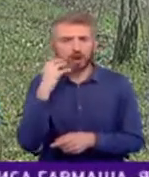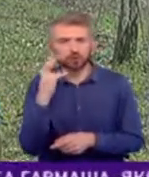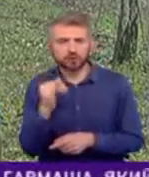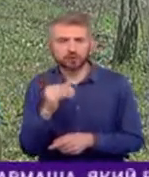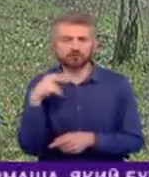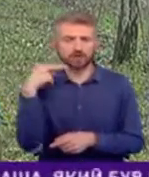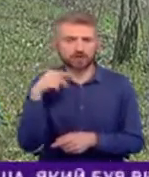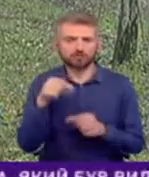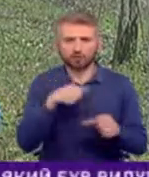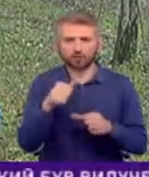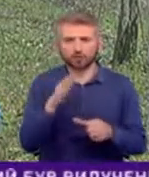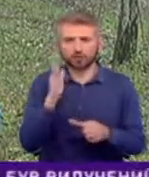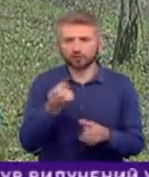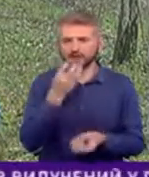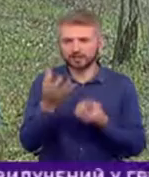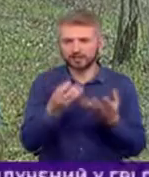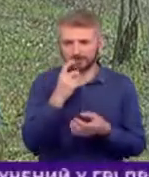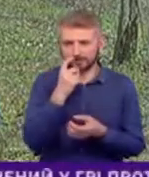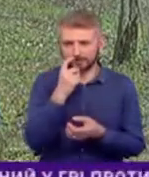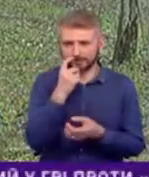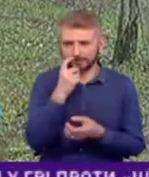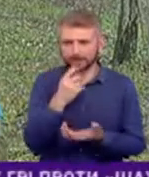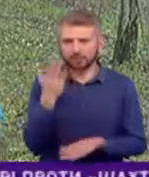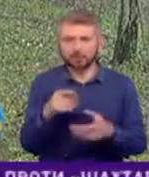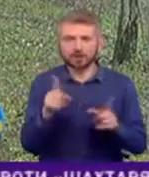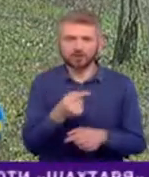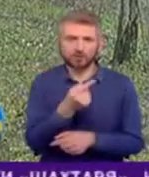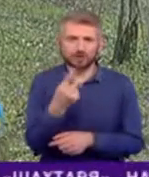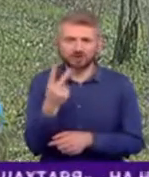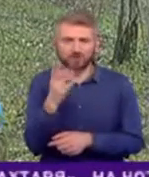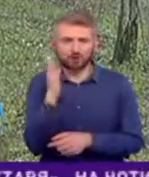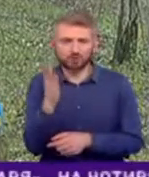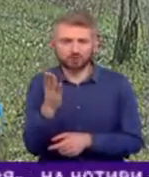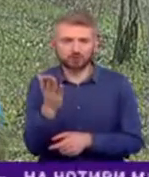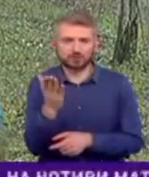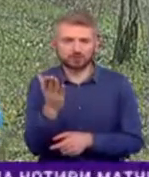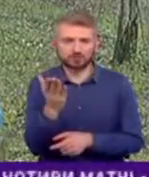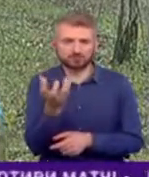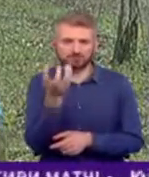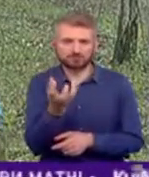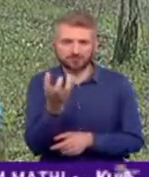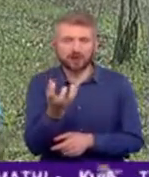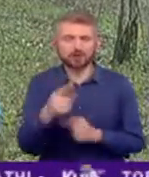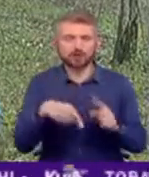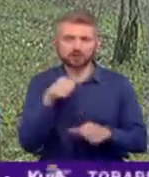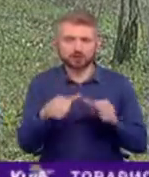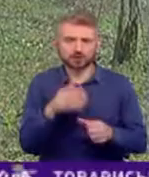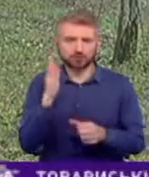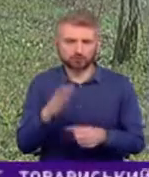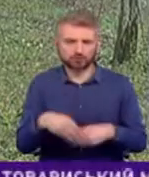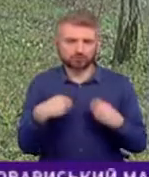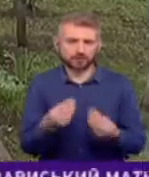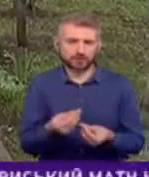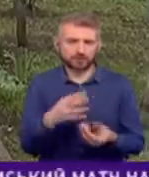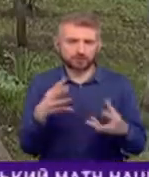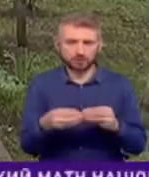в цьому році будуть, я думаю, цвісти, може навіть 1-2 буде, скажімо, плід, а на наступний рік, я думаю, вони вже будуть